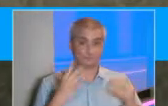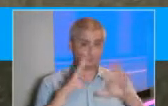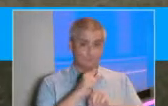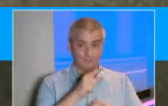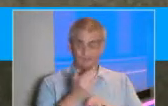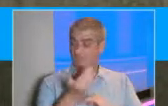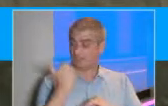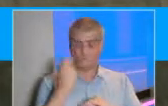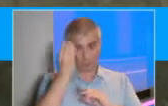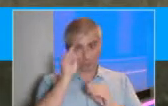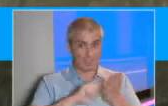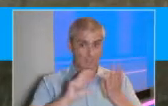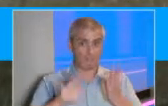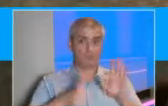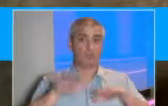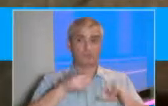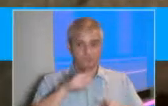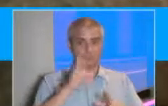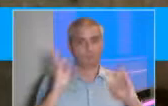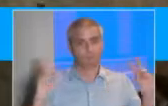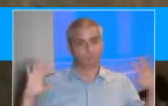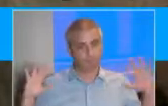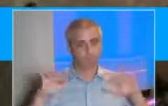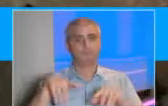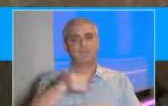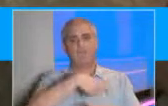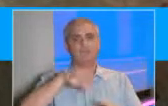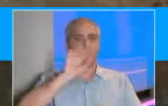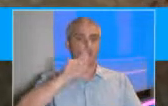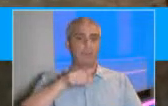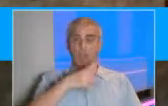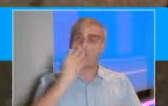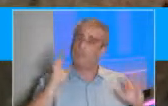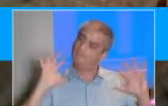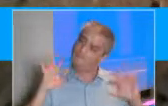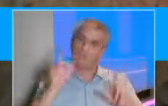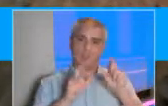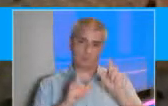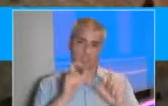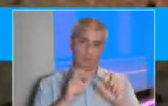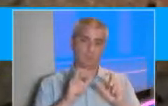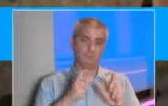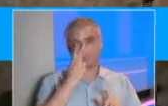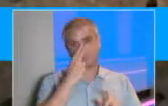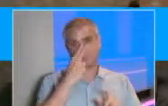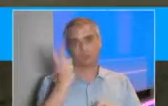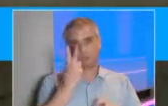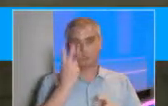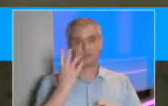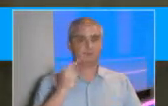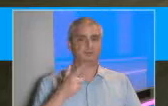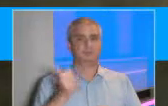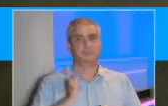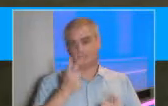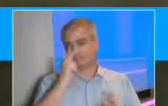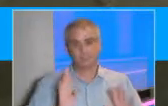גם לפני הודעת ההתפטרות של ראש הממשלה, התכנסו ברחבת הפרלמנט, המונים, וניסו כמובן כוחות הביטחון